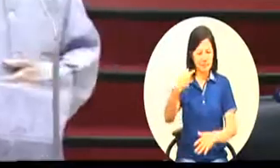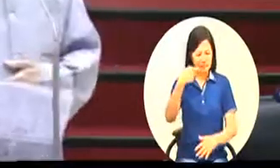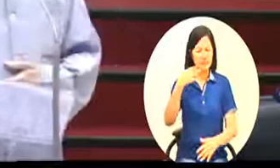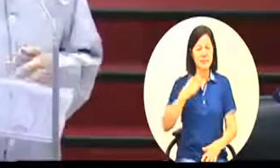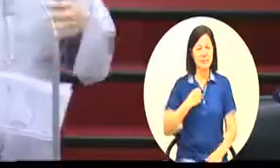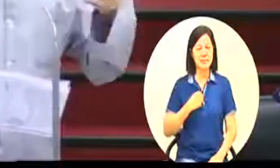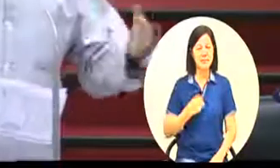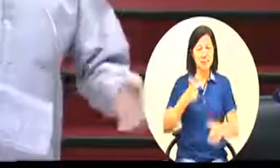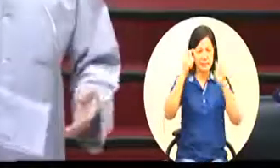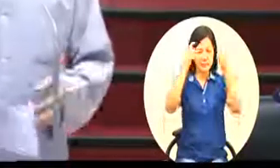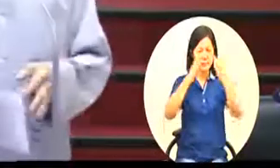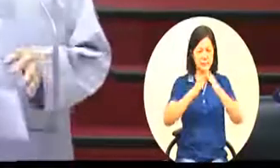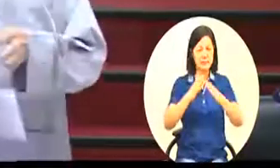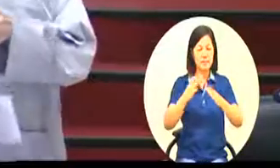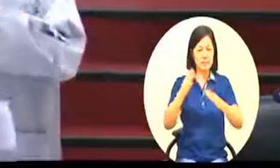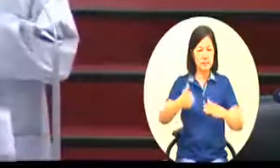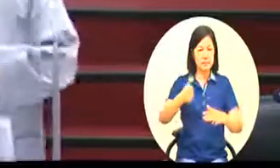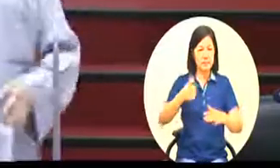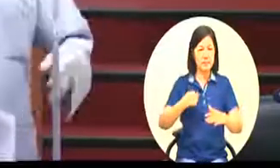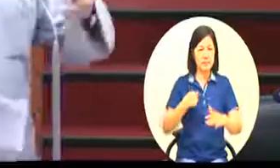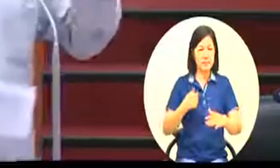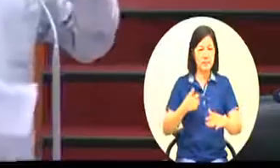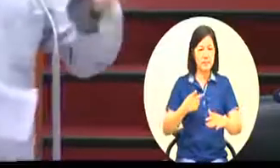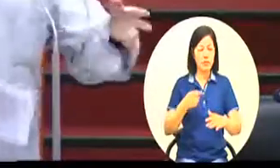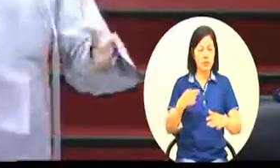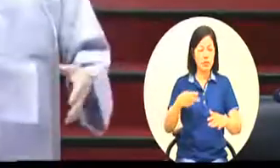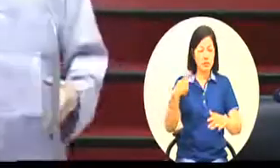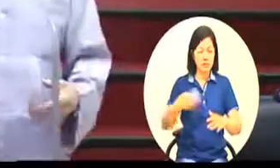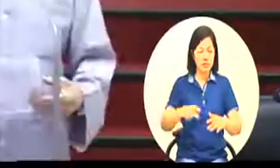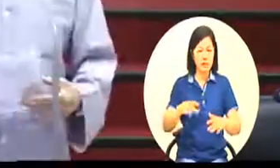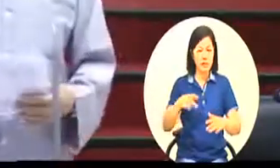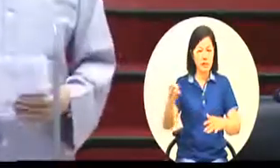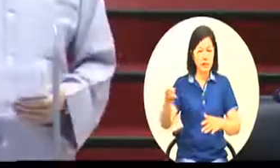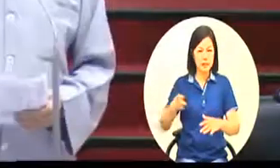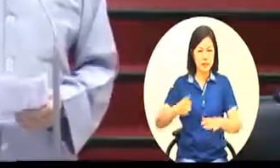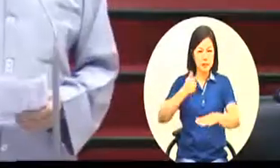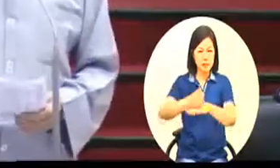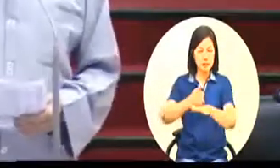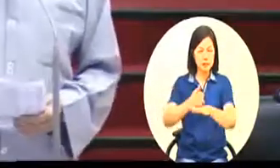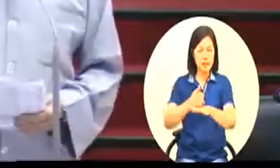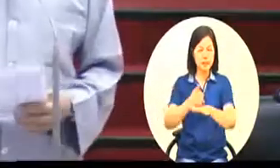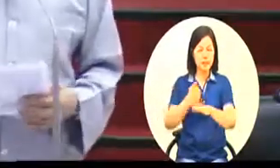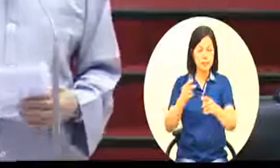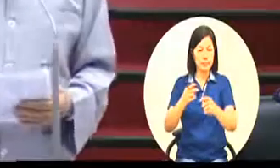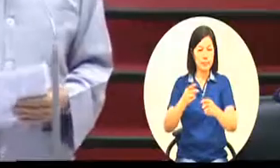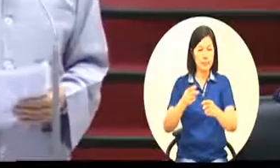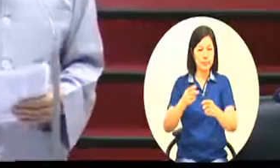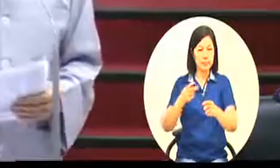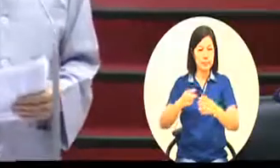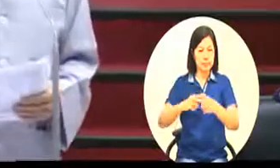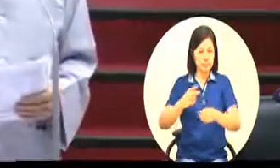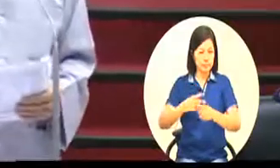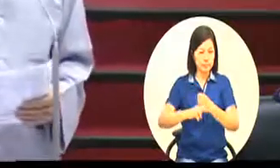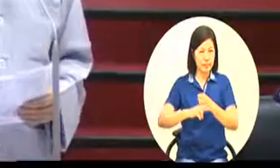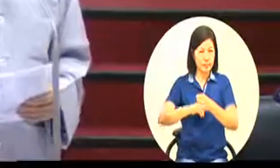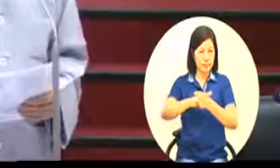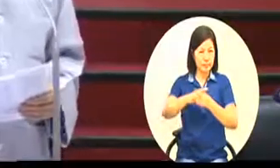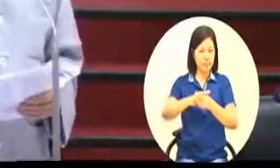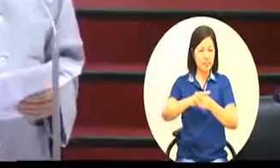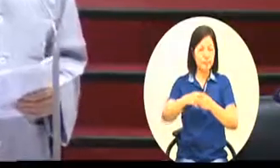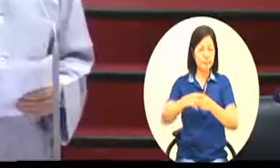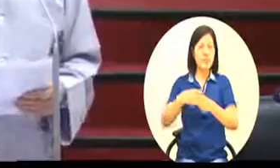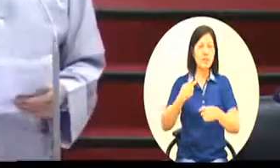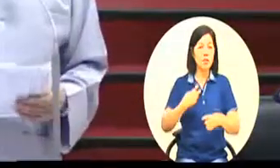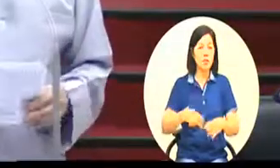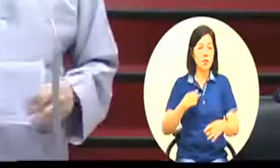市长，我当议员，过来夹来你，搁做两届大高雄市的市长，我有哪碰到阿